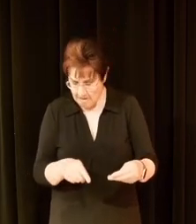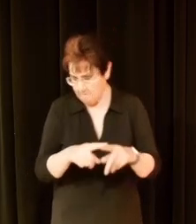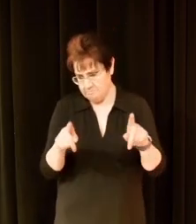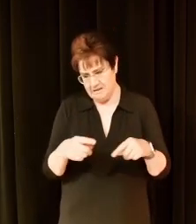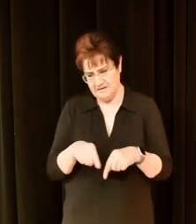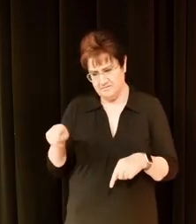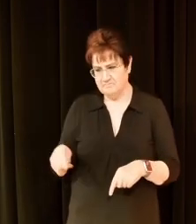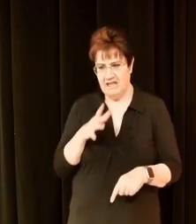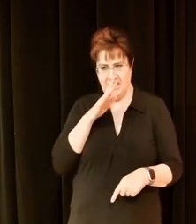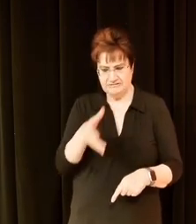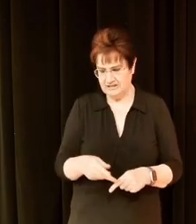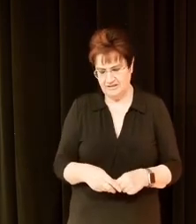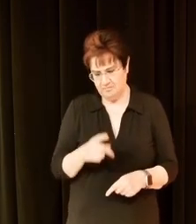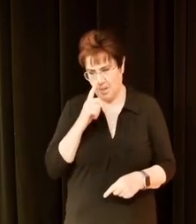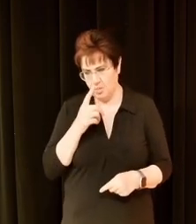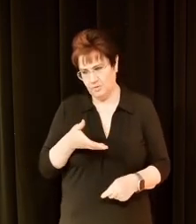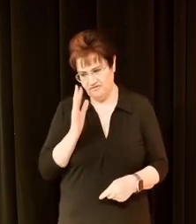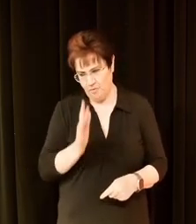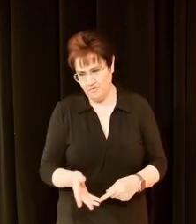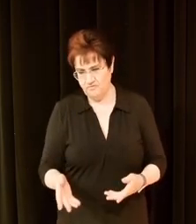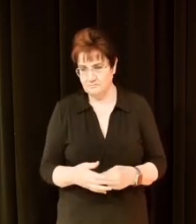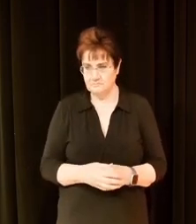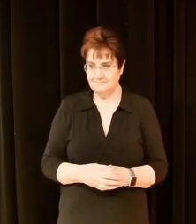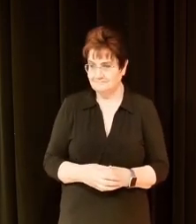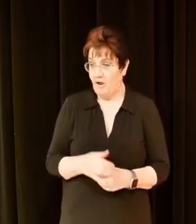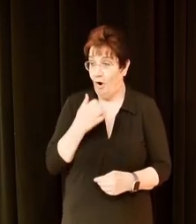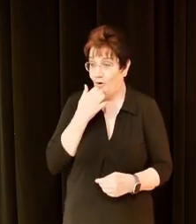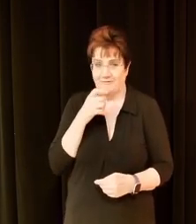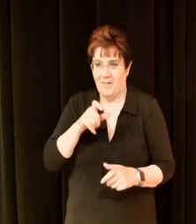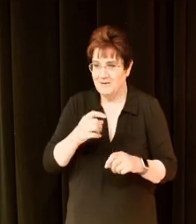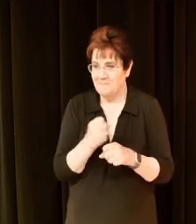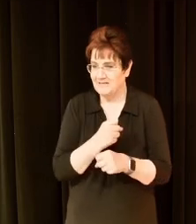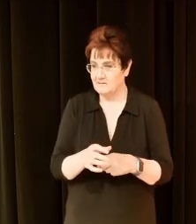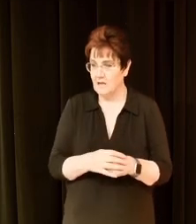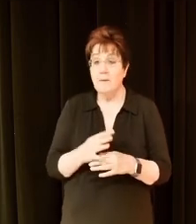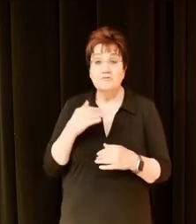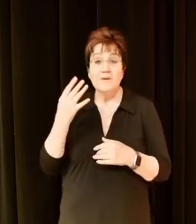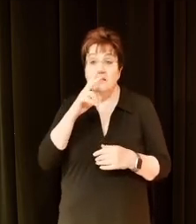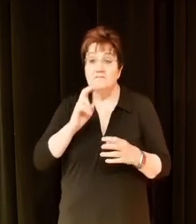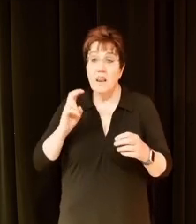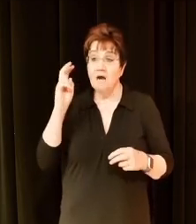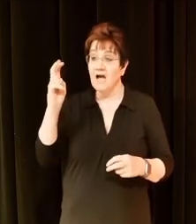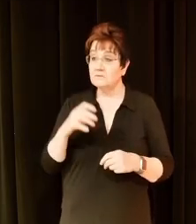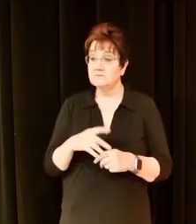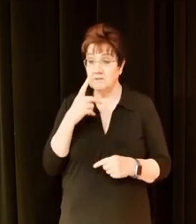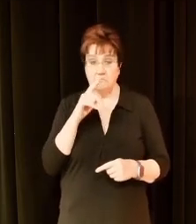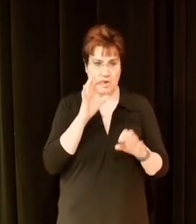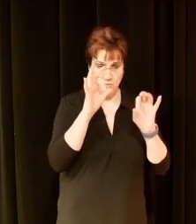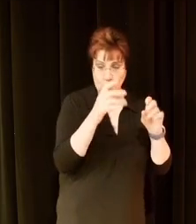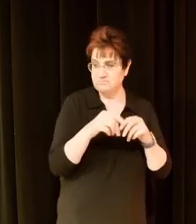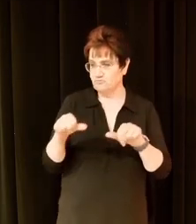ich dir jetzt eine 5. Hoffentlich. Später tun wir das erstaunlicherweise. Später sagen wir, es ist ein gutes und es ist ein schlechtes